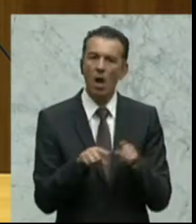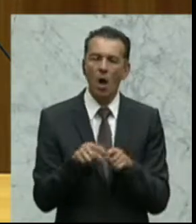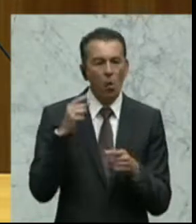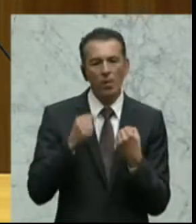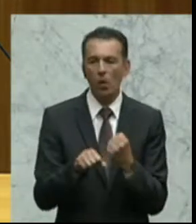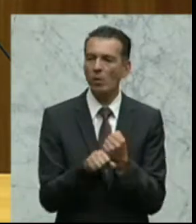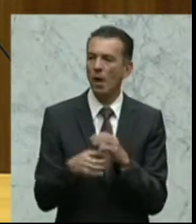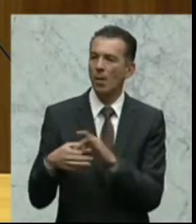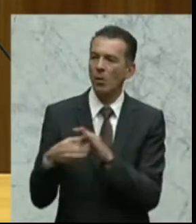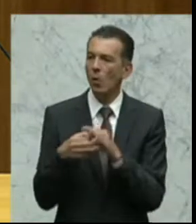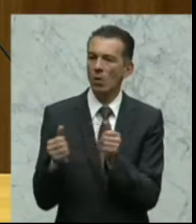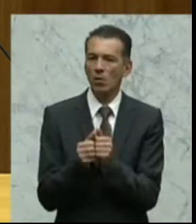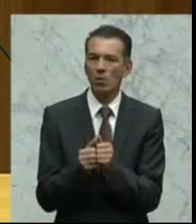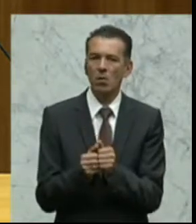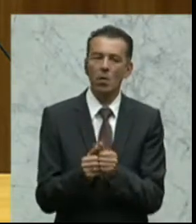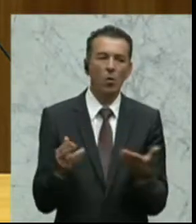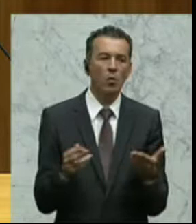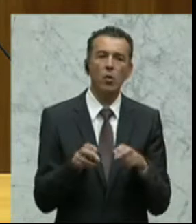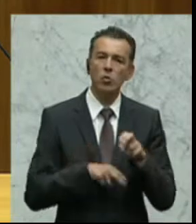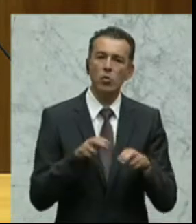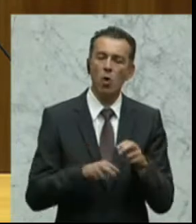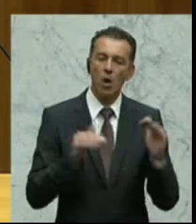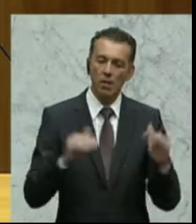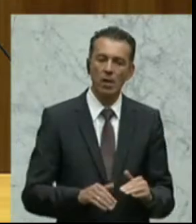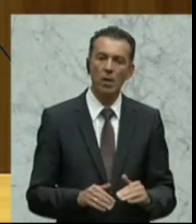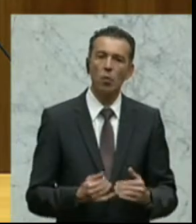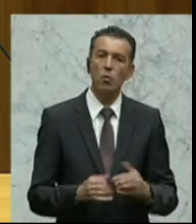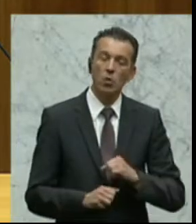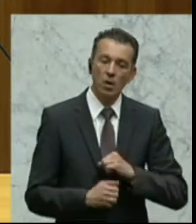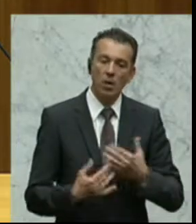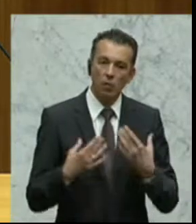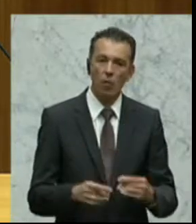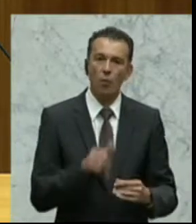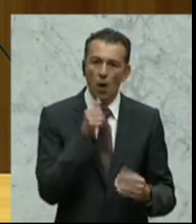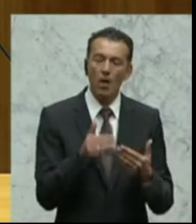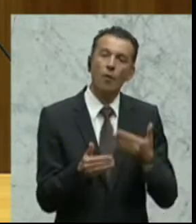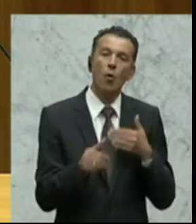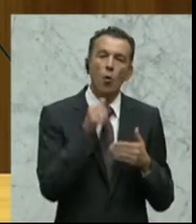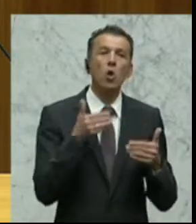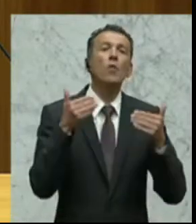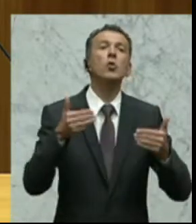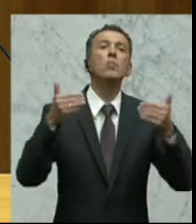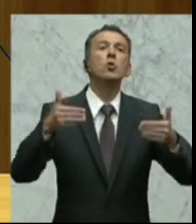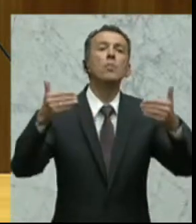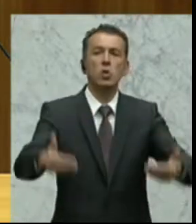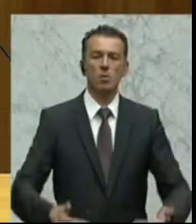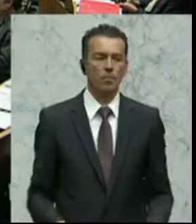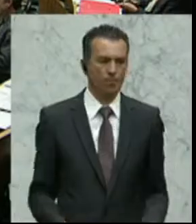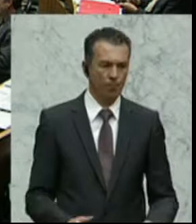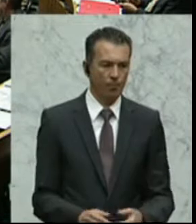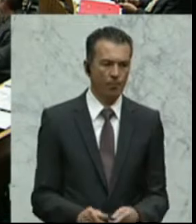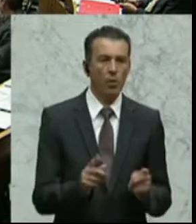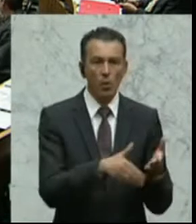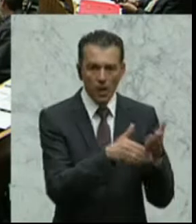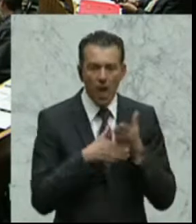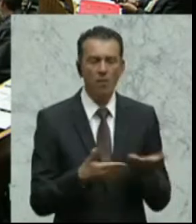gleich die Steuersenkung zu machen, möglichst früh sie zu machen und nicht auf den Sankt-Nimmerleins-Tag zu verschieben. Sollten uns, helfen Sie uns